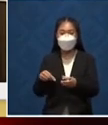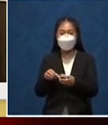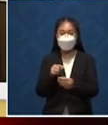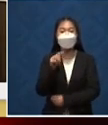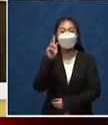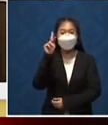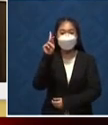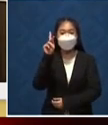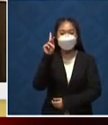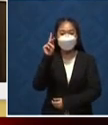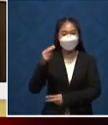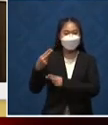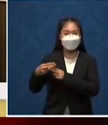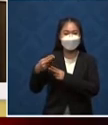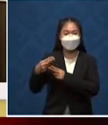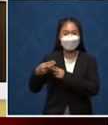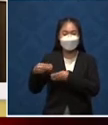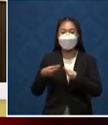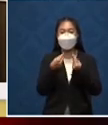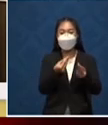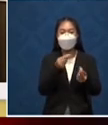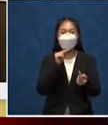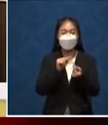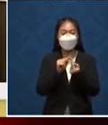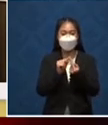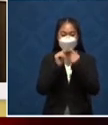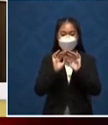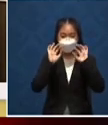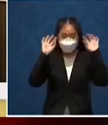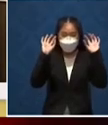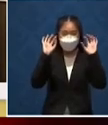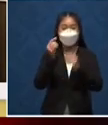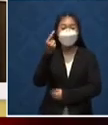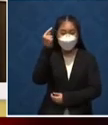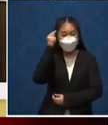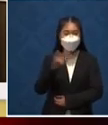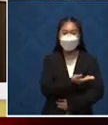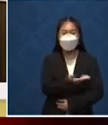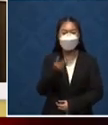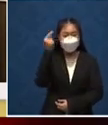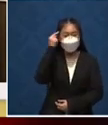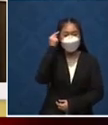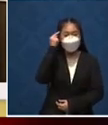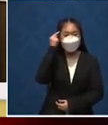งฉายาไว้เรียบร้อยแล้วเป็นที่รู้เห็นเป็นที่ประจักษ์เป็นการทั่วไป